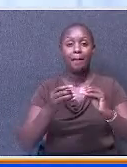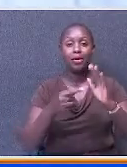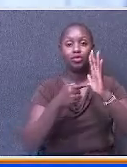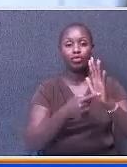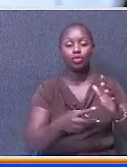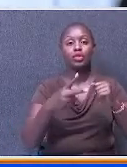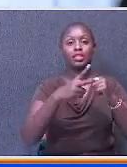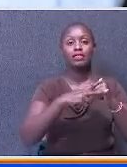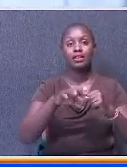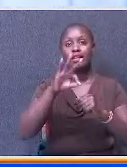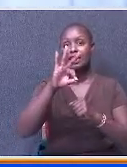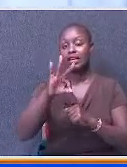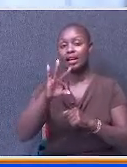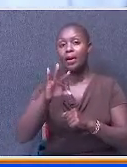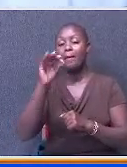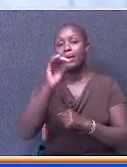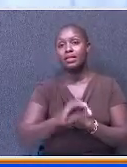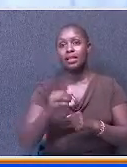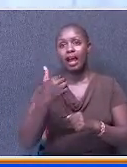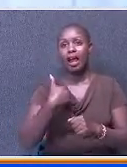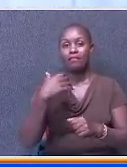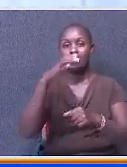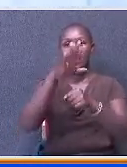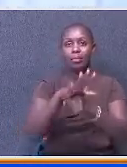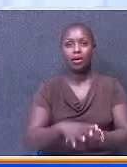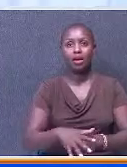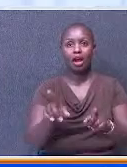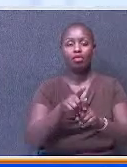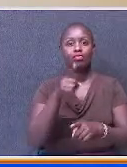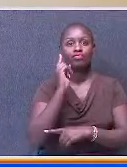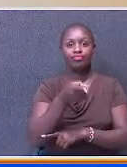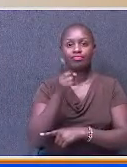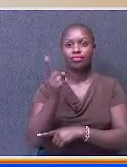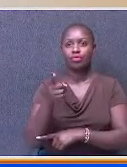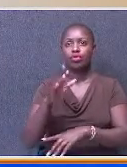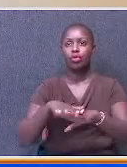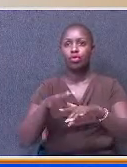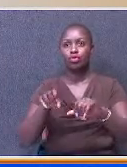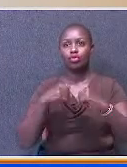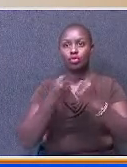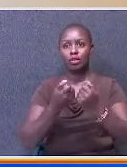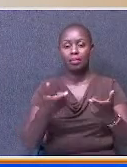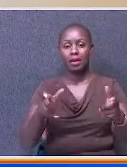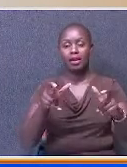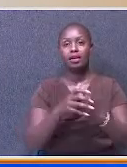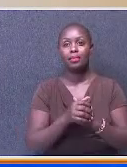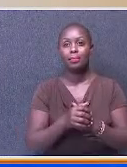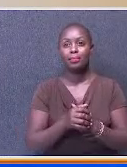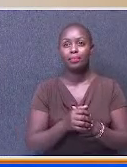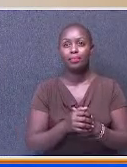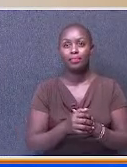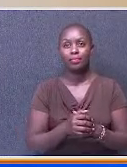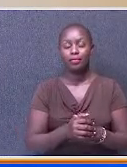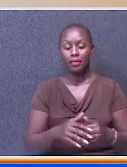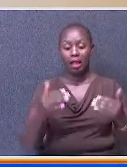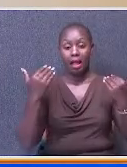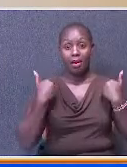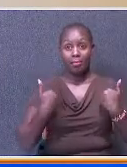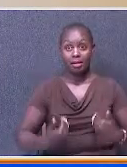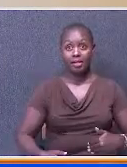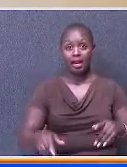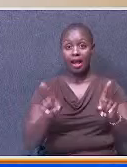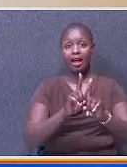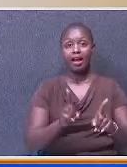73% ya wanahabari wanawake wamenyanyaswa na kupokea vitisho mitandaoni. Personally, as a journalist, I have passed through